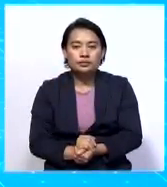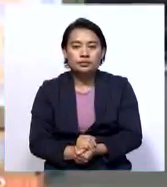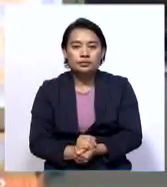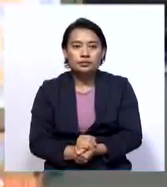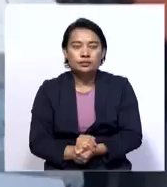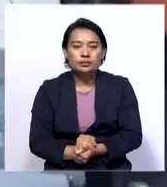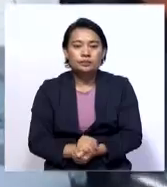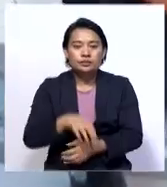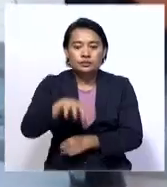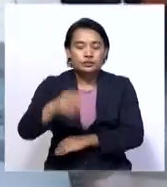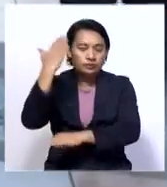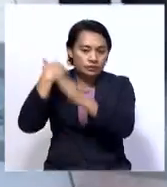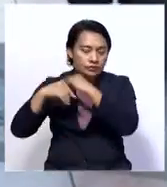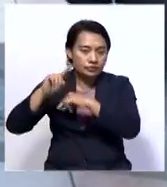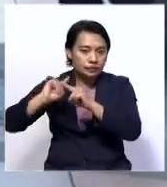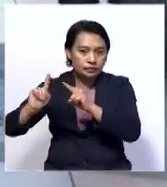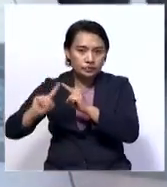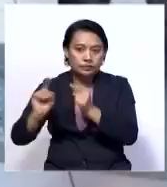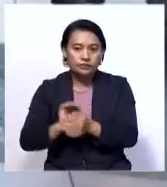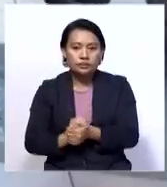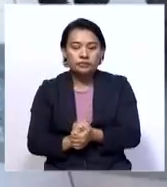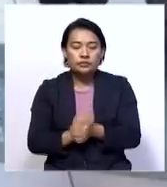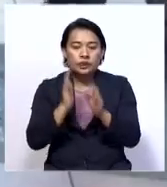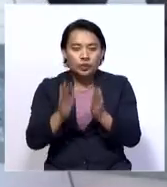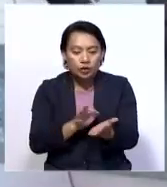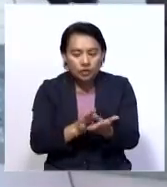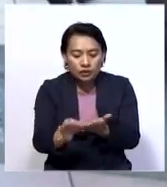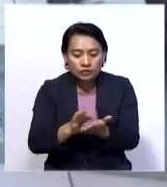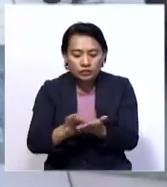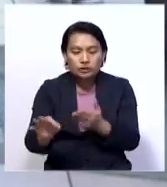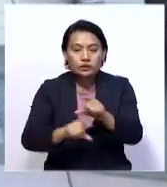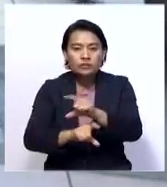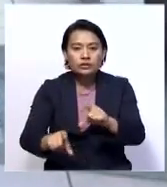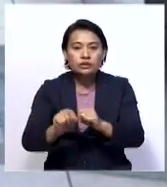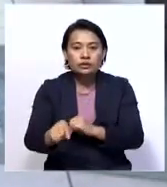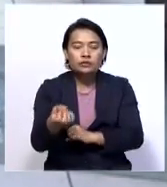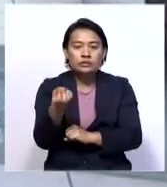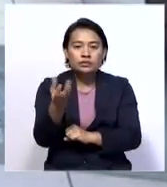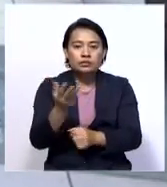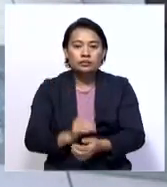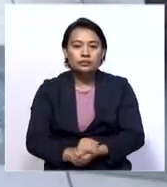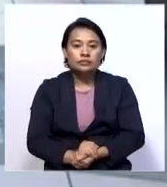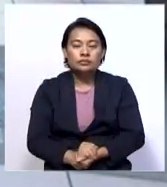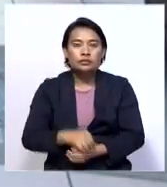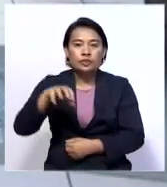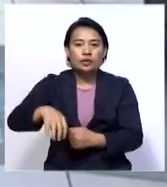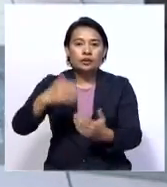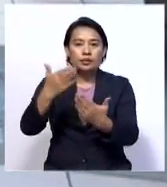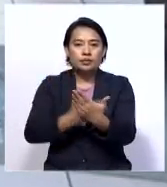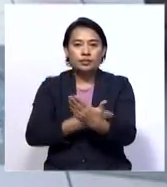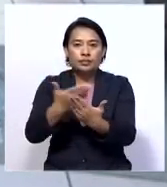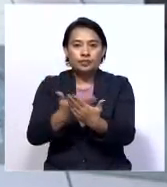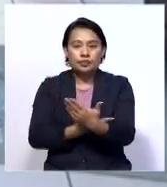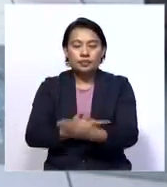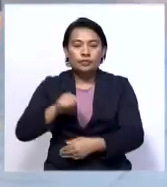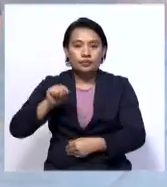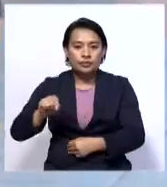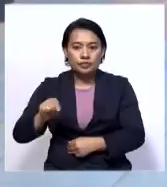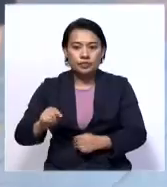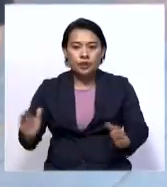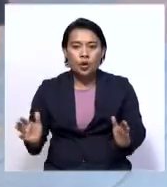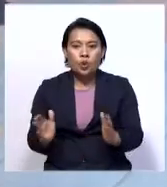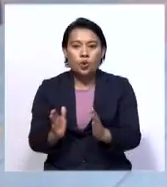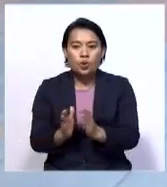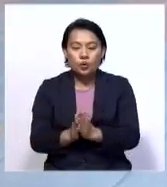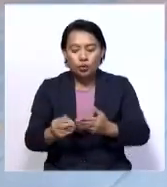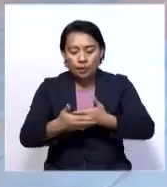ราณสถานต่างๆก็ส่งผลให้ประชาชนเนี่ยเสี่ยงโชคกันมากยิ่งขึ้นค่ะ ส่วนเรื่องที่สำนักงานสลากกินแบ่งรัฐบาลจะทำการร